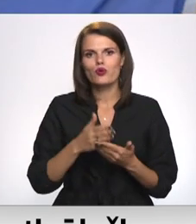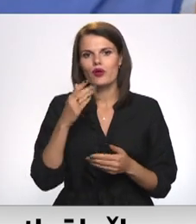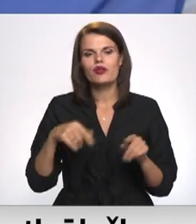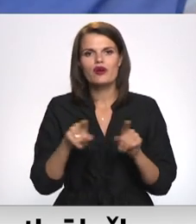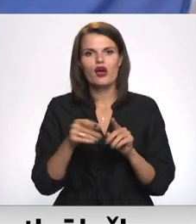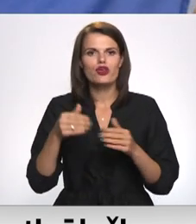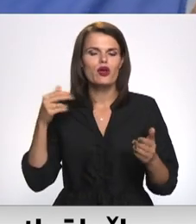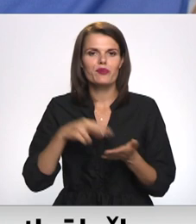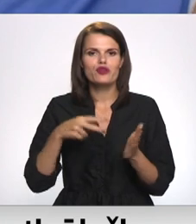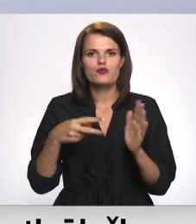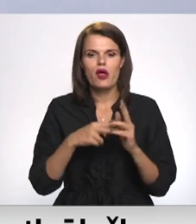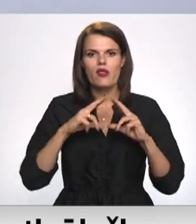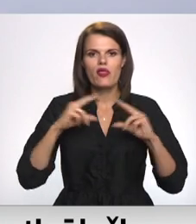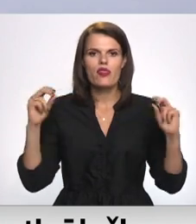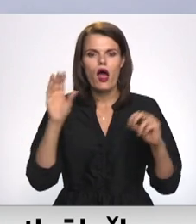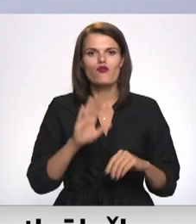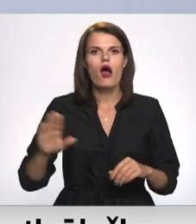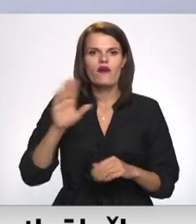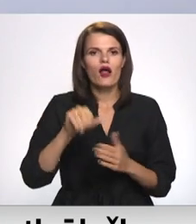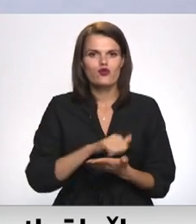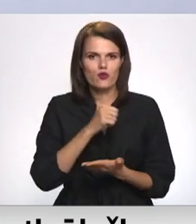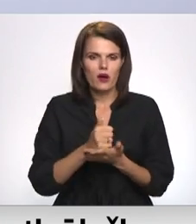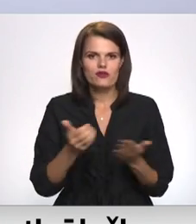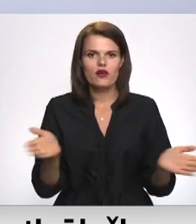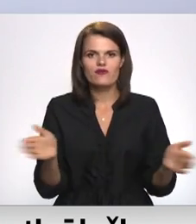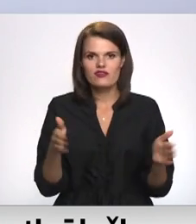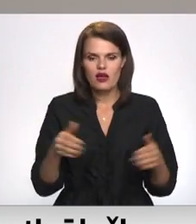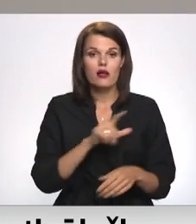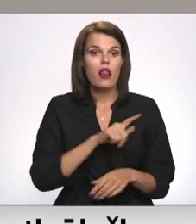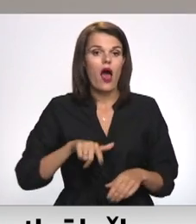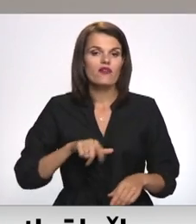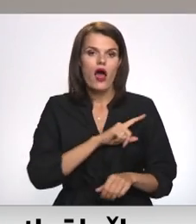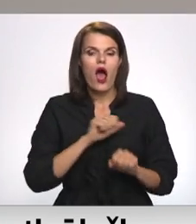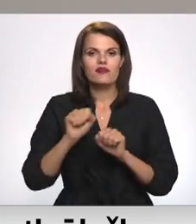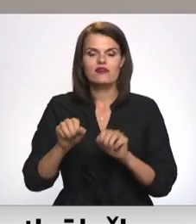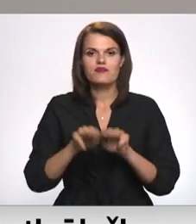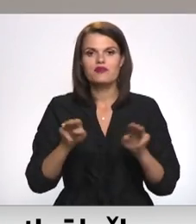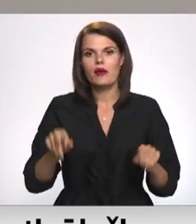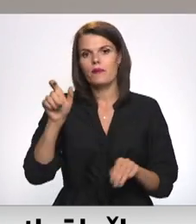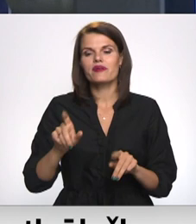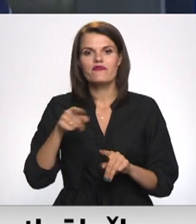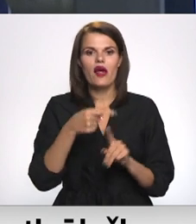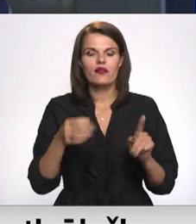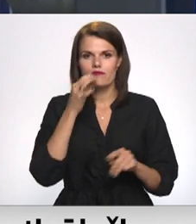arī iepriekš plānota NATO valstu pārstāvju sanāksme, kurā Latvijas aizsardzības ministrs vēlreiz uzsvēra